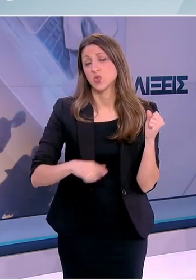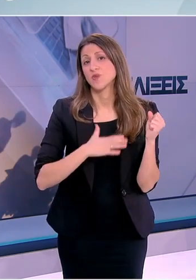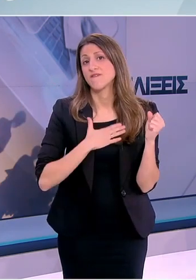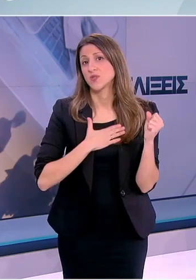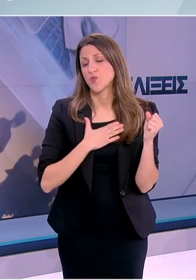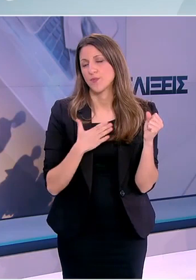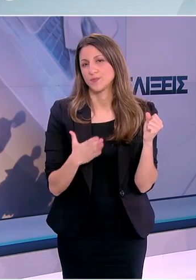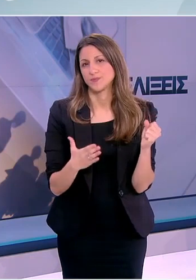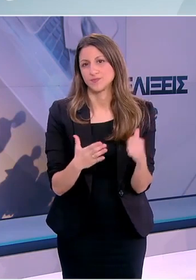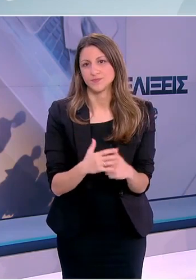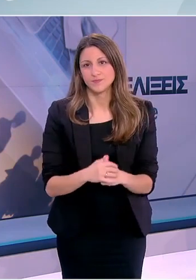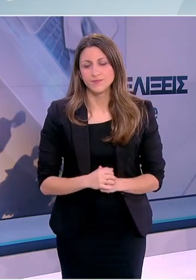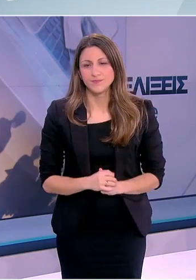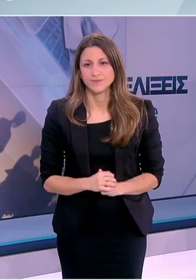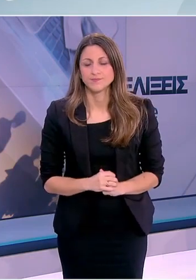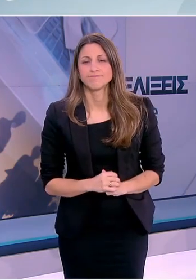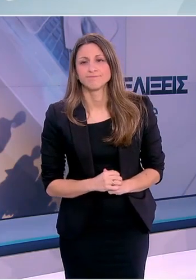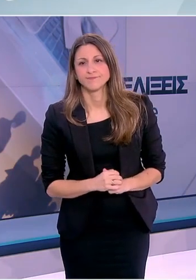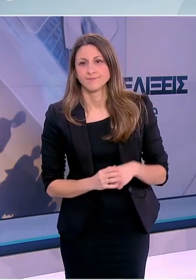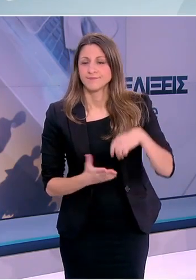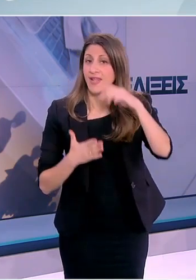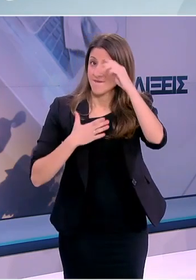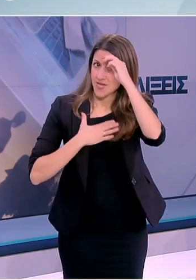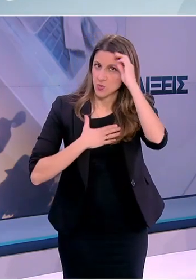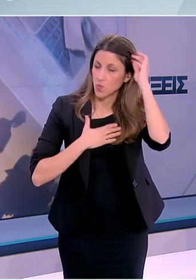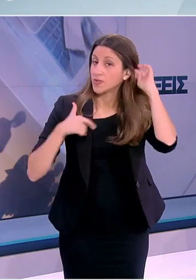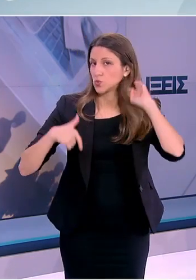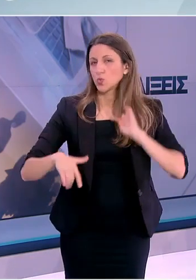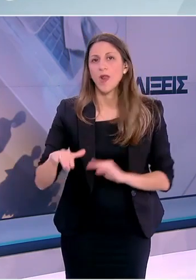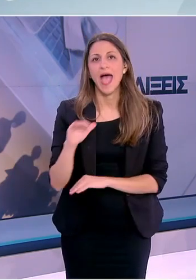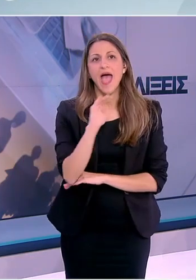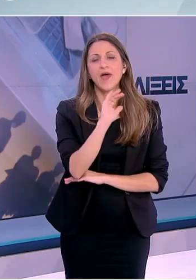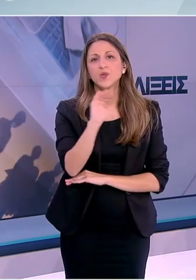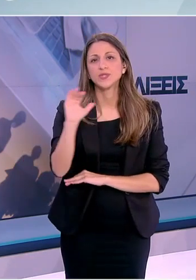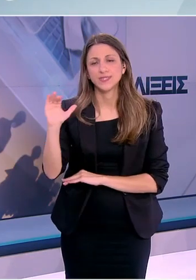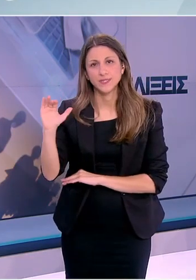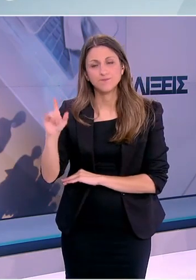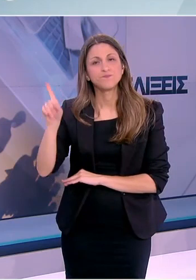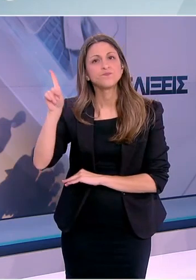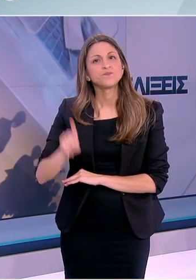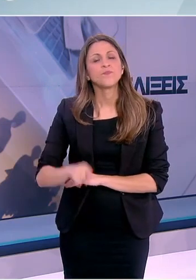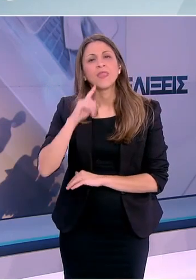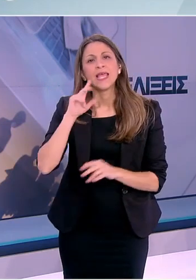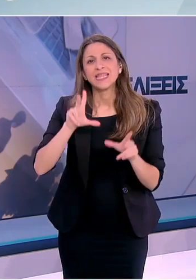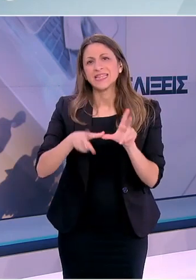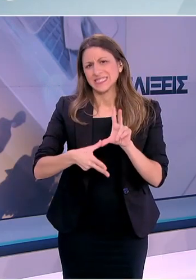ευχαριστώ. Ευχαριστούμε, κύριε Υπουργέ. Να περάσουμε σε ερωτήσεις. Η κυρία Κροντήρη από τον τηλεοπτικό σταθμό Sky.